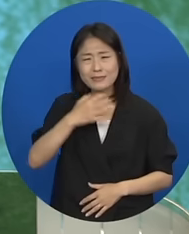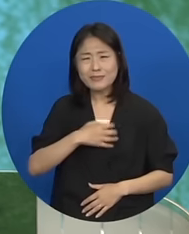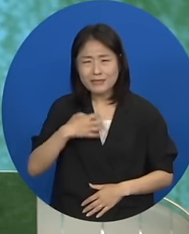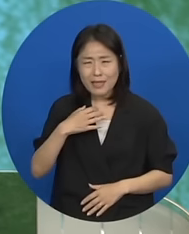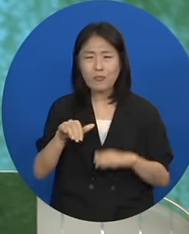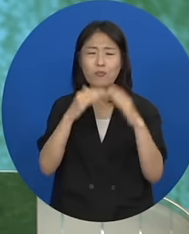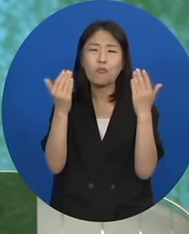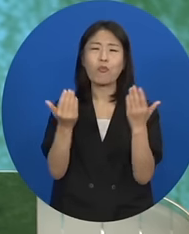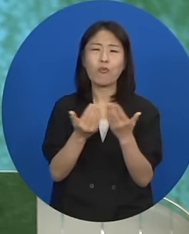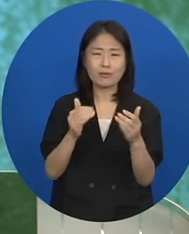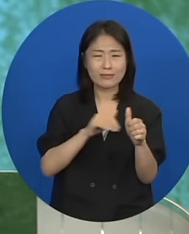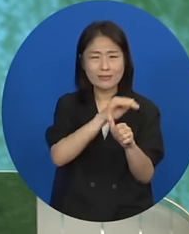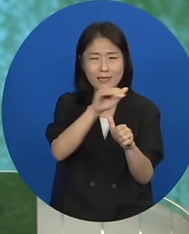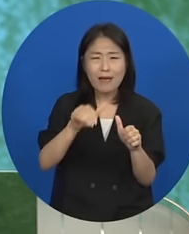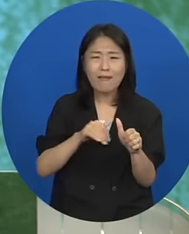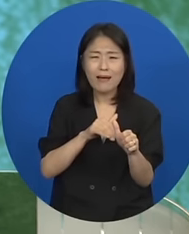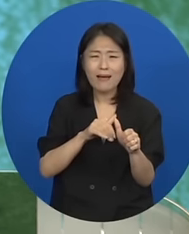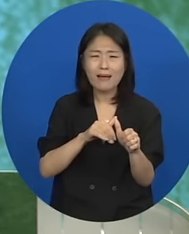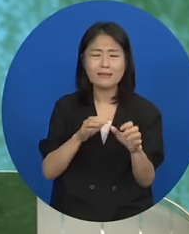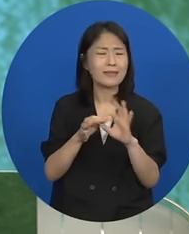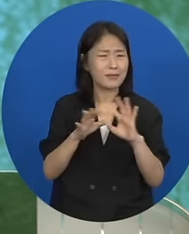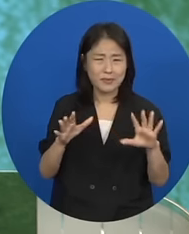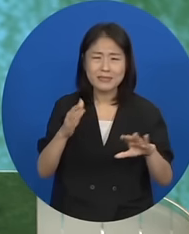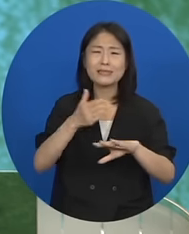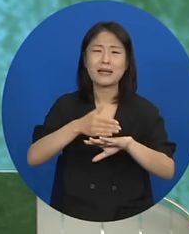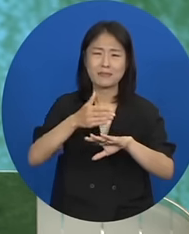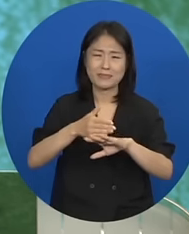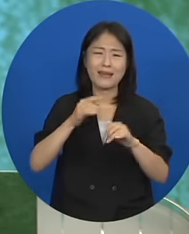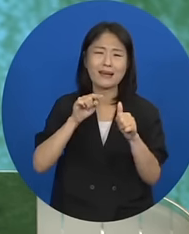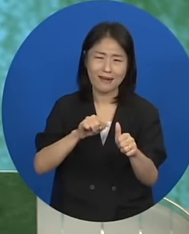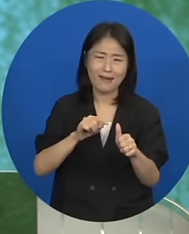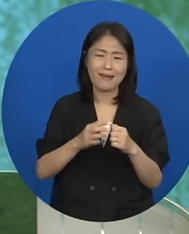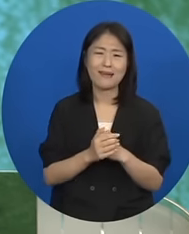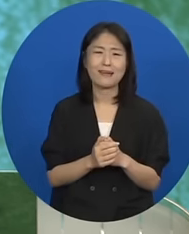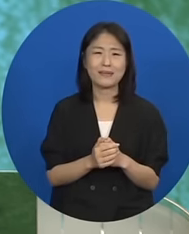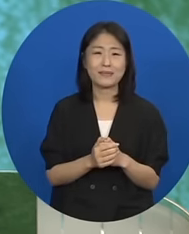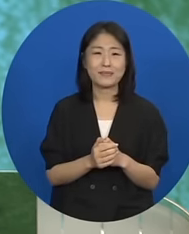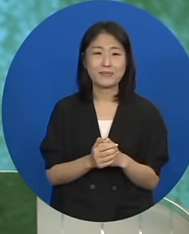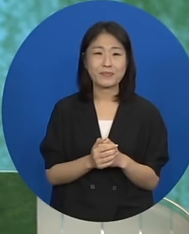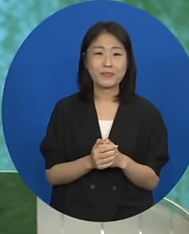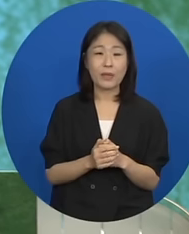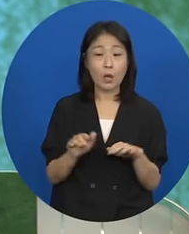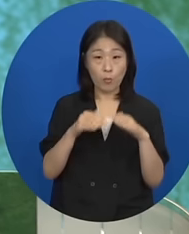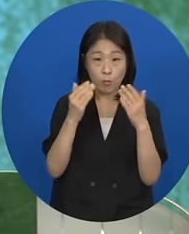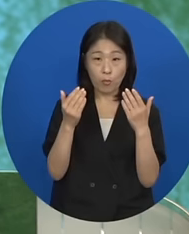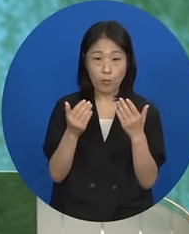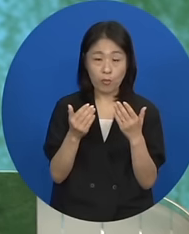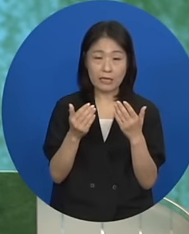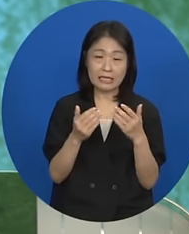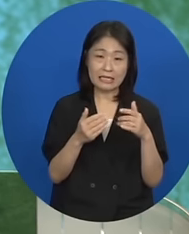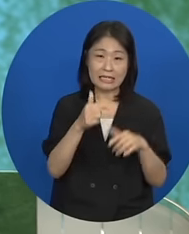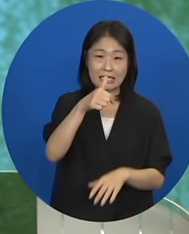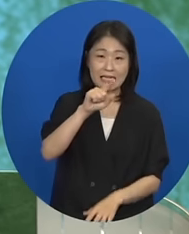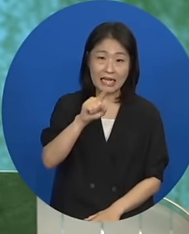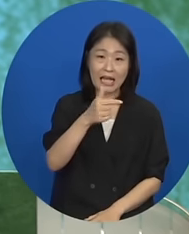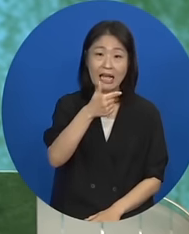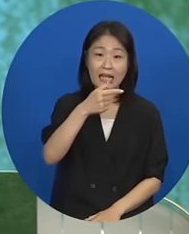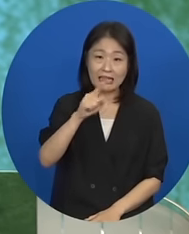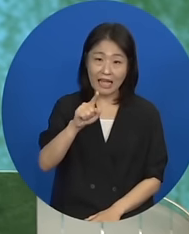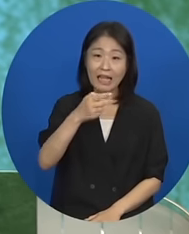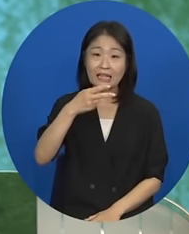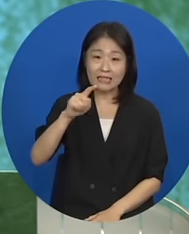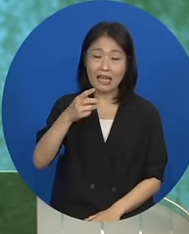일에 감사라고 하셨죠 여러 가지 감사가 있는데 혹시 가나다라 감사라고 들어보셨습니까 아